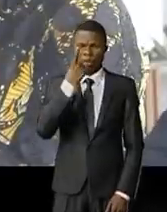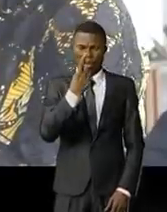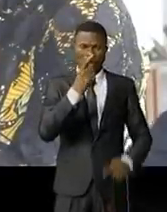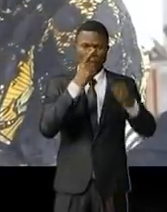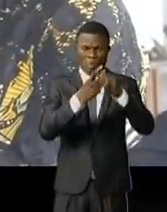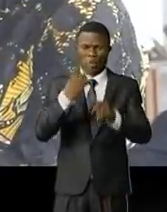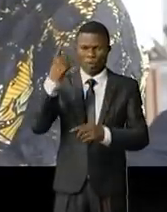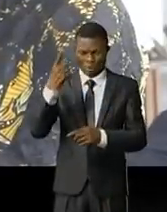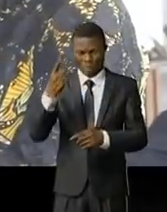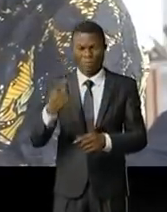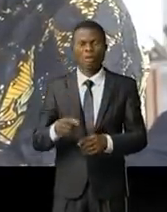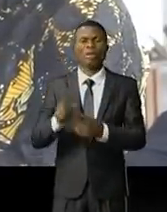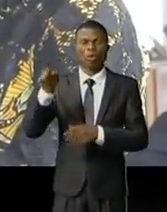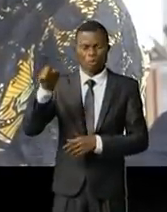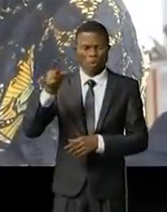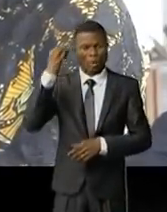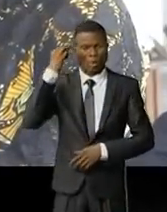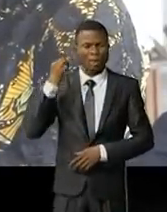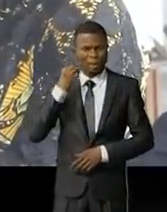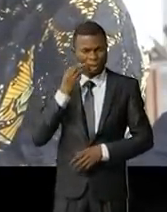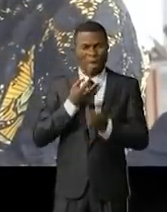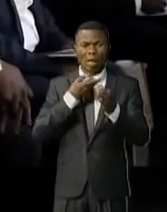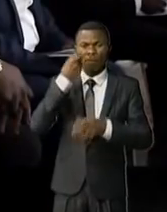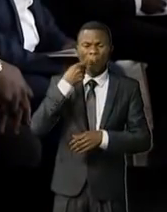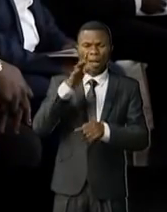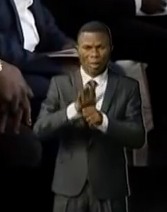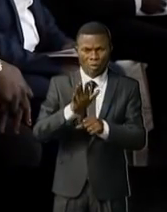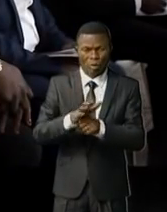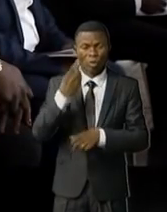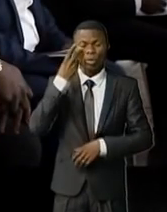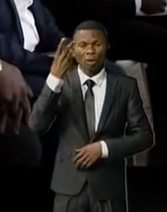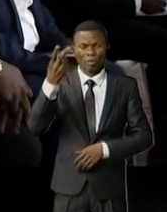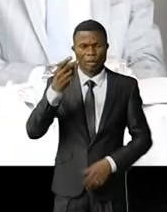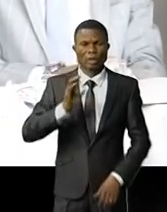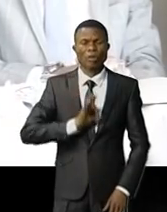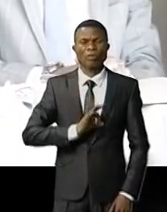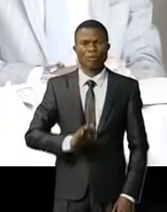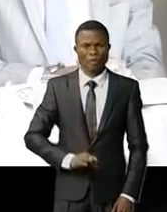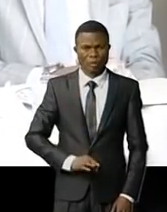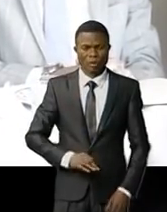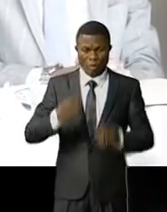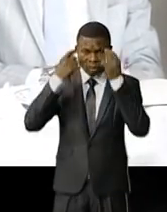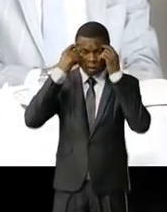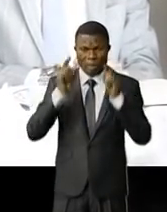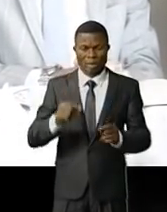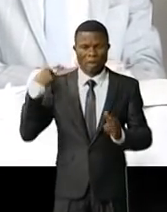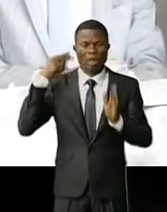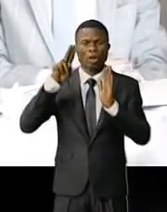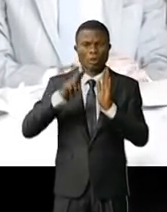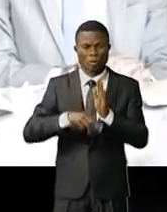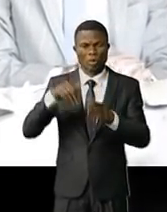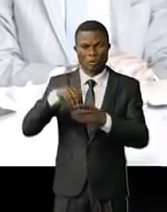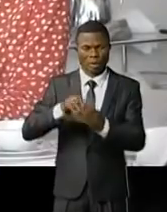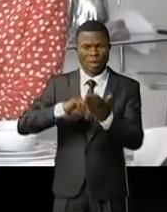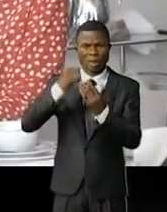Claudine Doussy Kembe a dans son speech mis l'accent sur la vision du chef de l'État et la détermination du gouvernement à travers